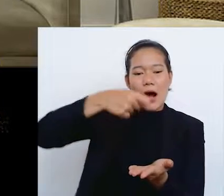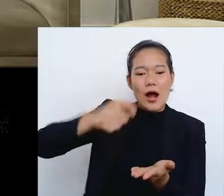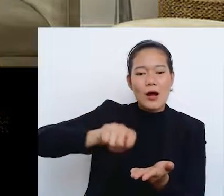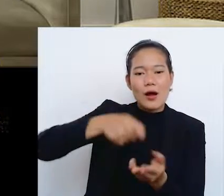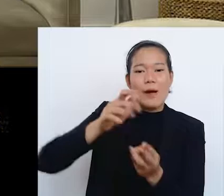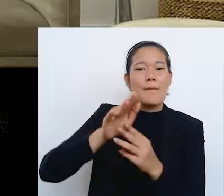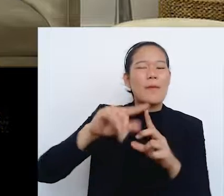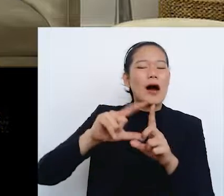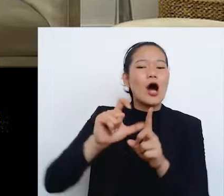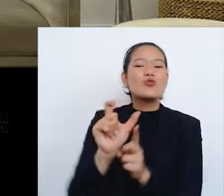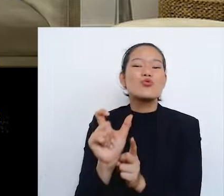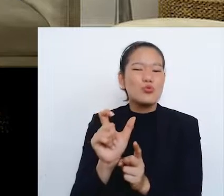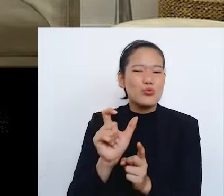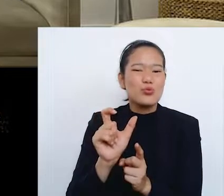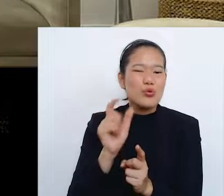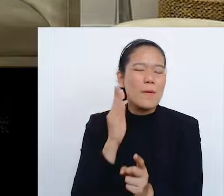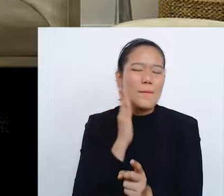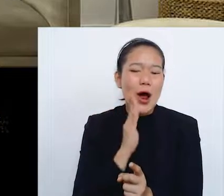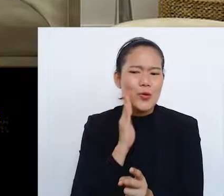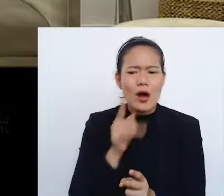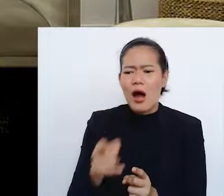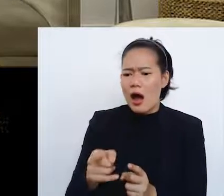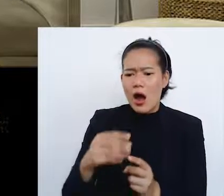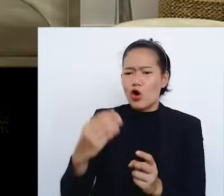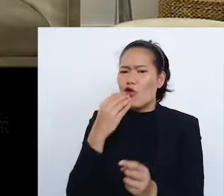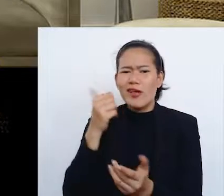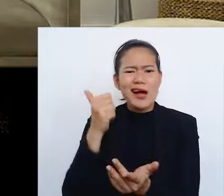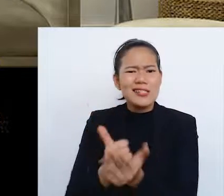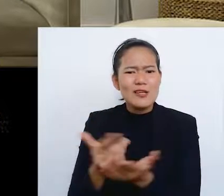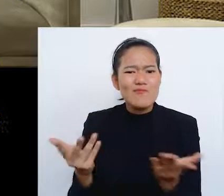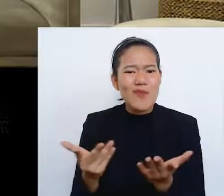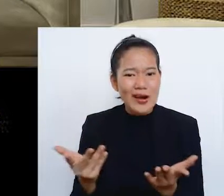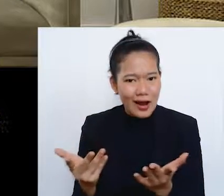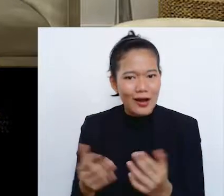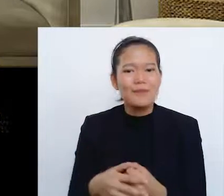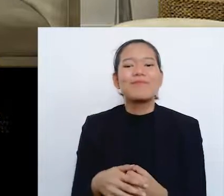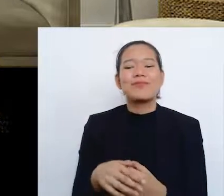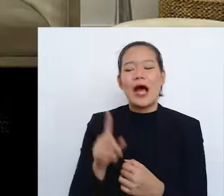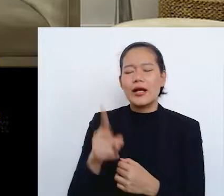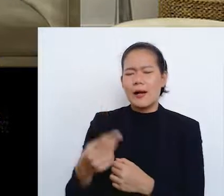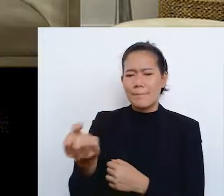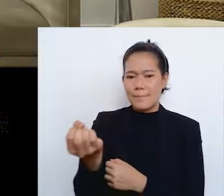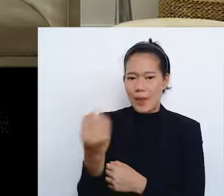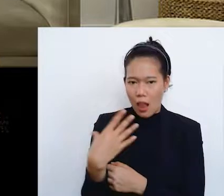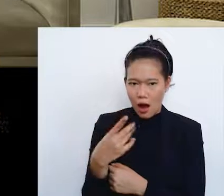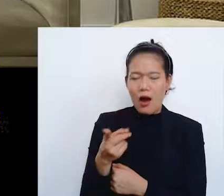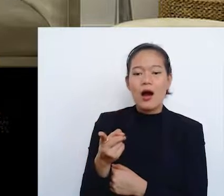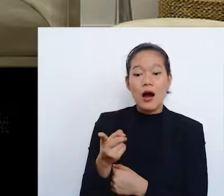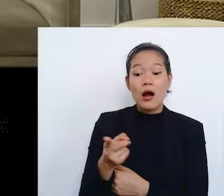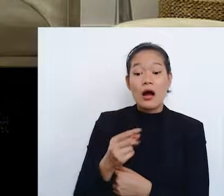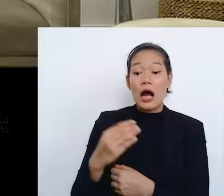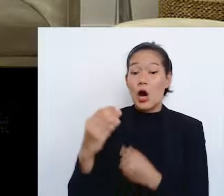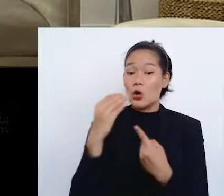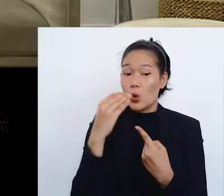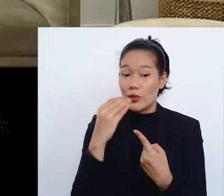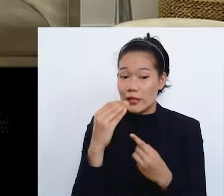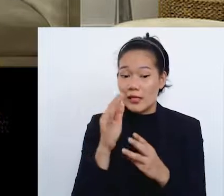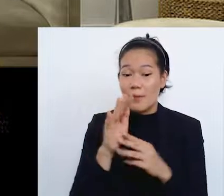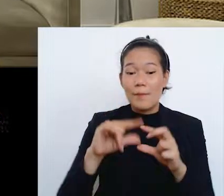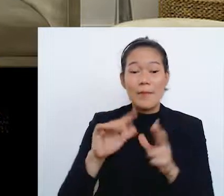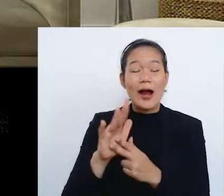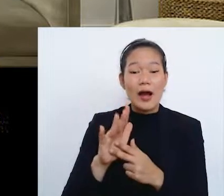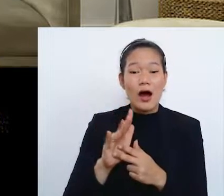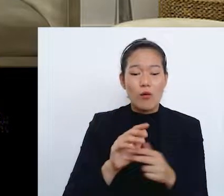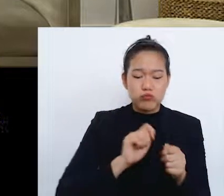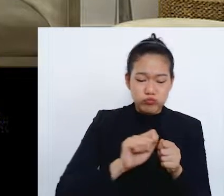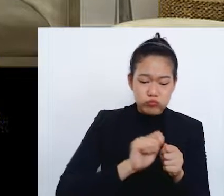Dari manakah asalnya roti mana tersebut? Ya, sebuah sumber mengatakan bahwa roti mana